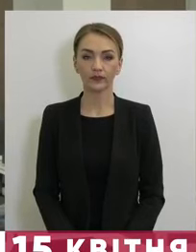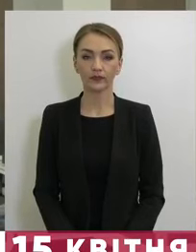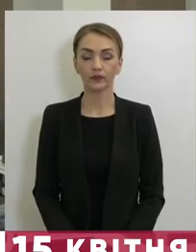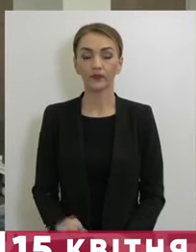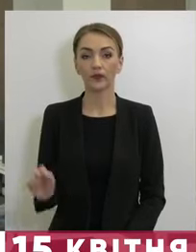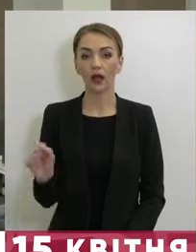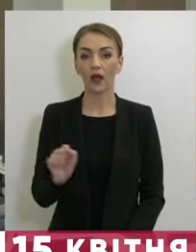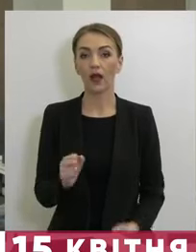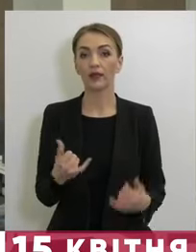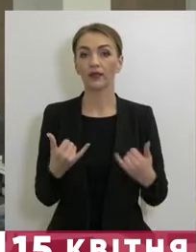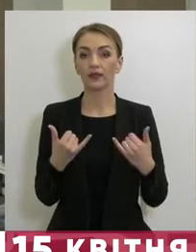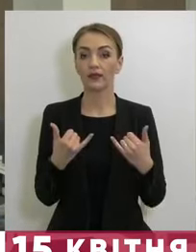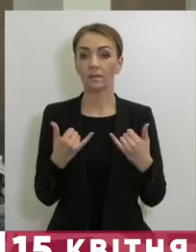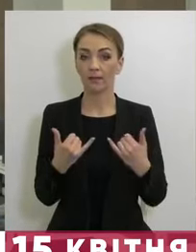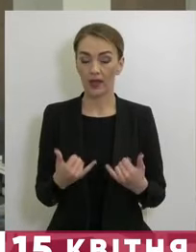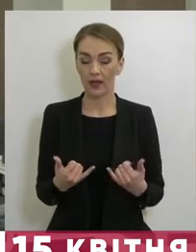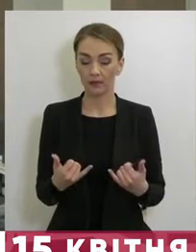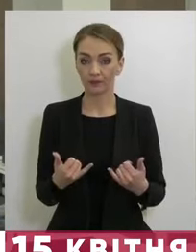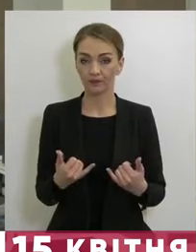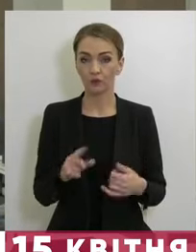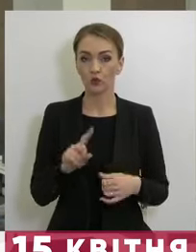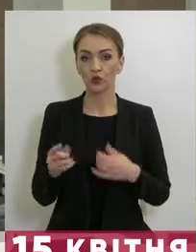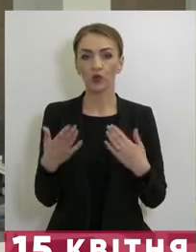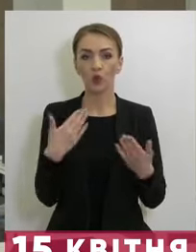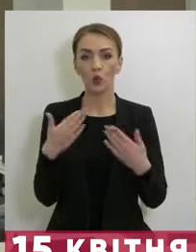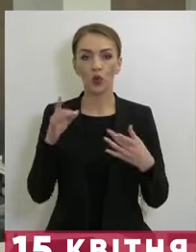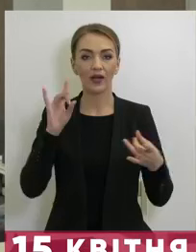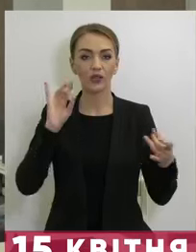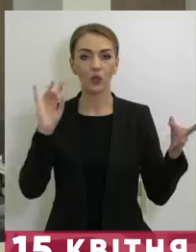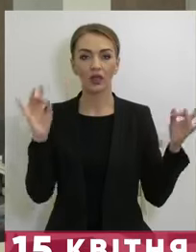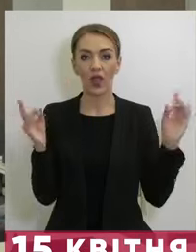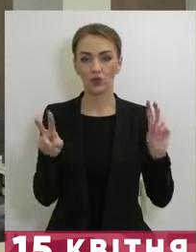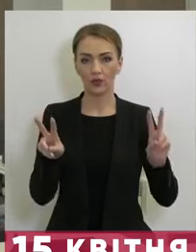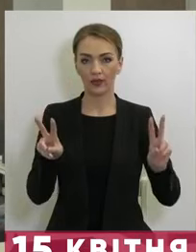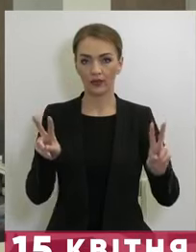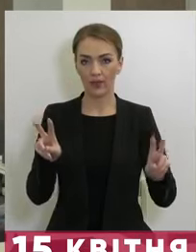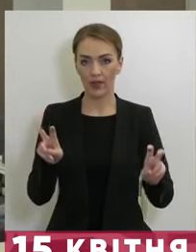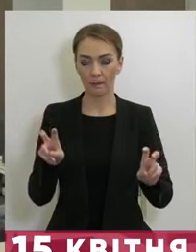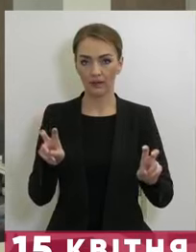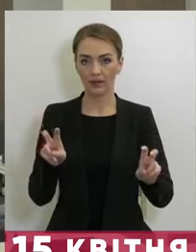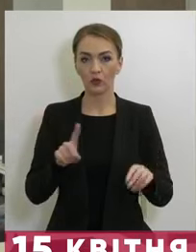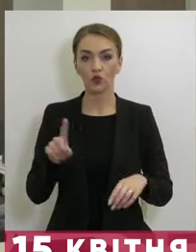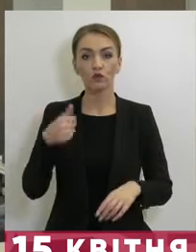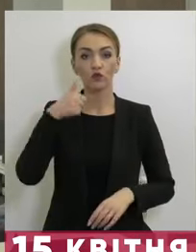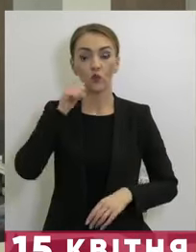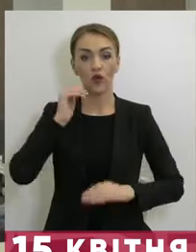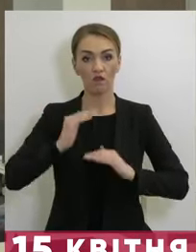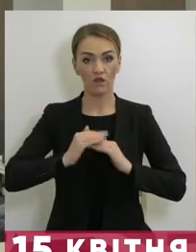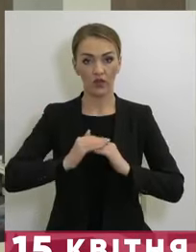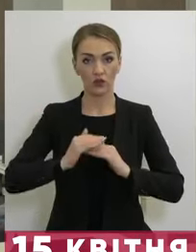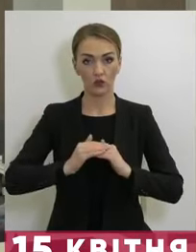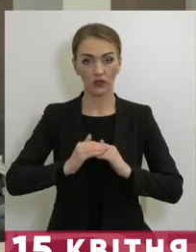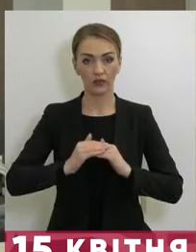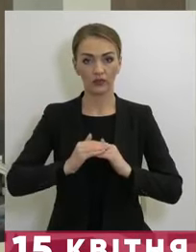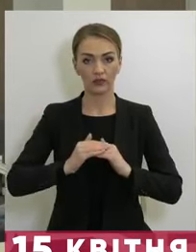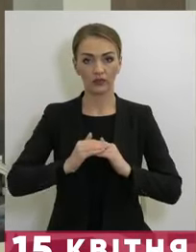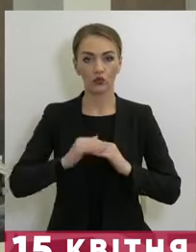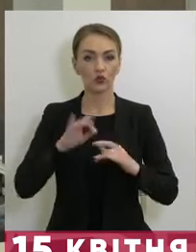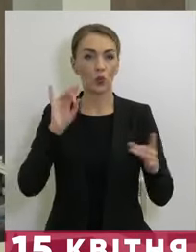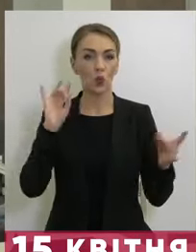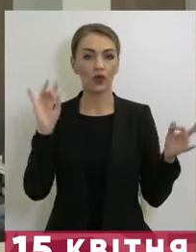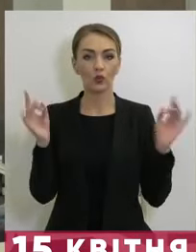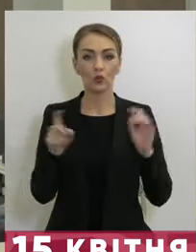А тепер щодо резонансної теми, що вчора ввечері сколихнула